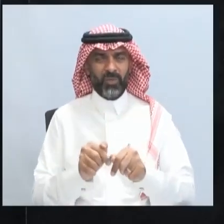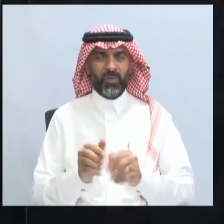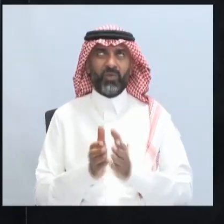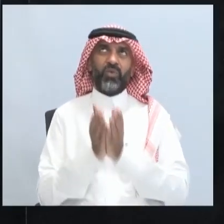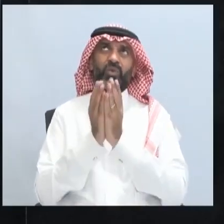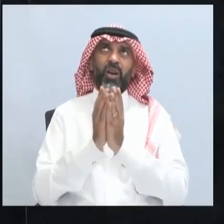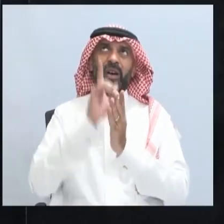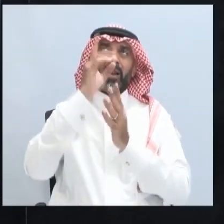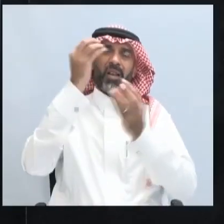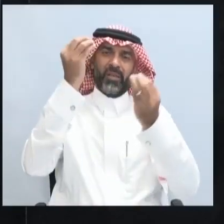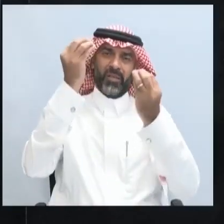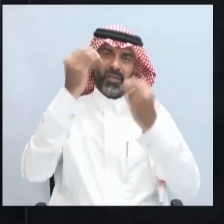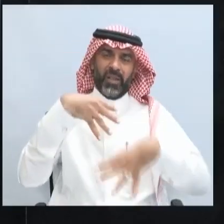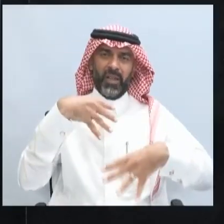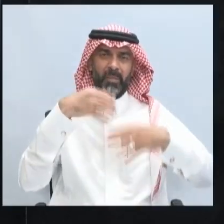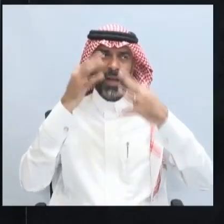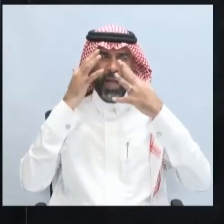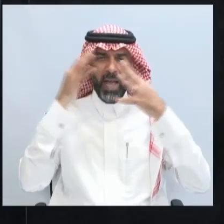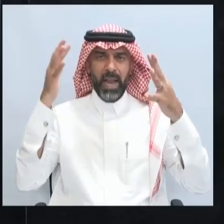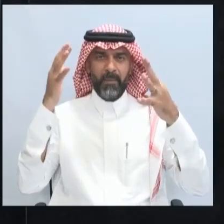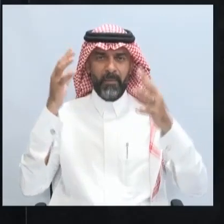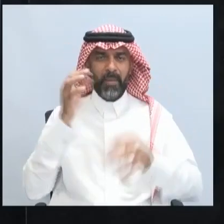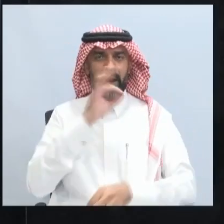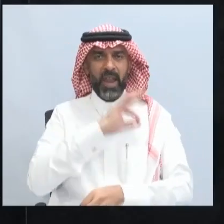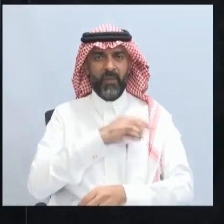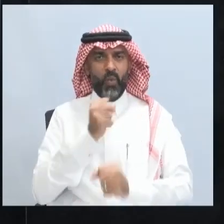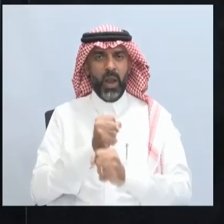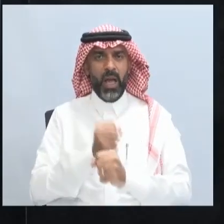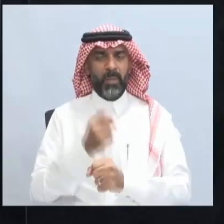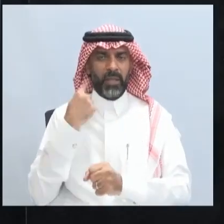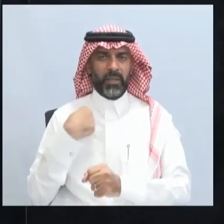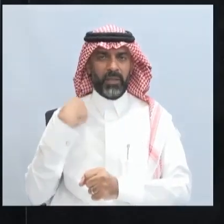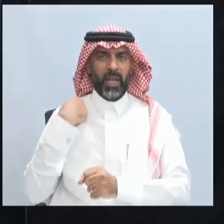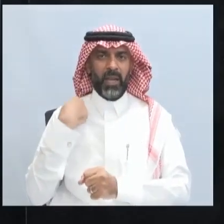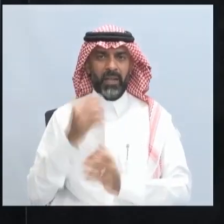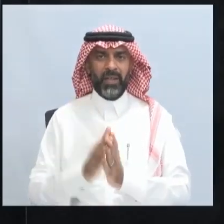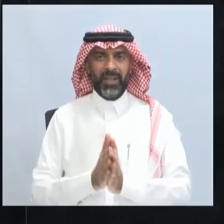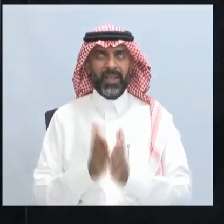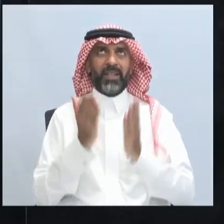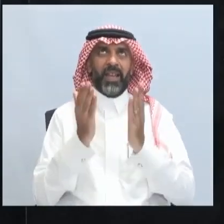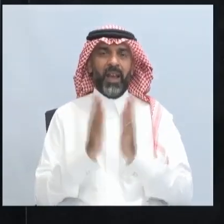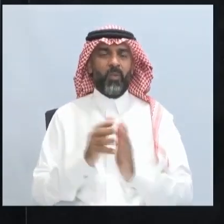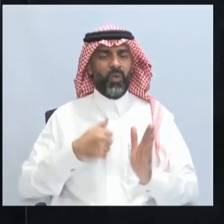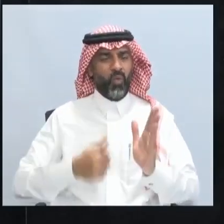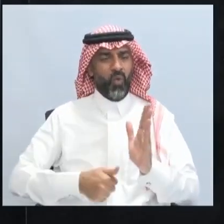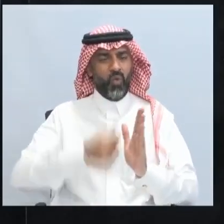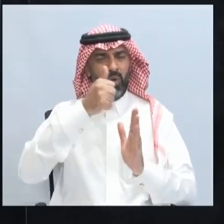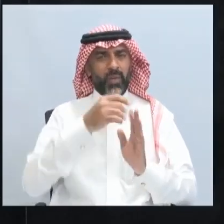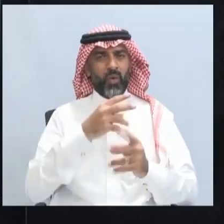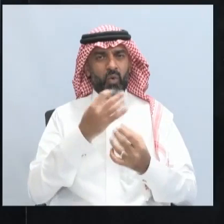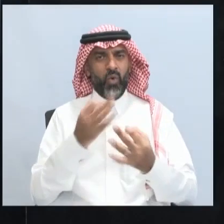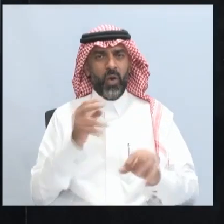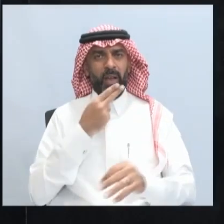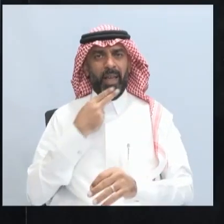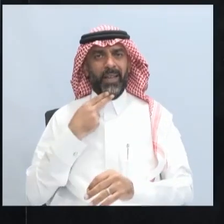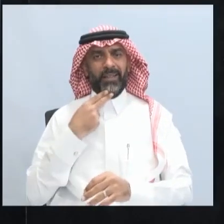بمنه وكرمه ان يرزقنا العلم النافع والعمل الصالح ويلهمنا رشدنا وان يوفقنا لكل خير ويعيننا عليه